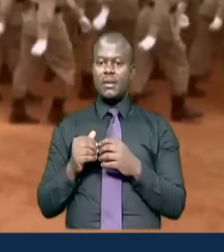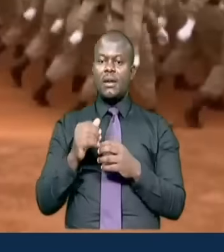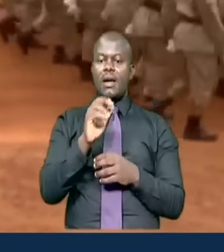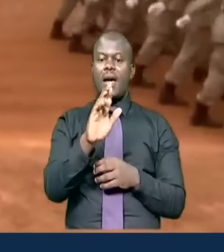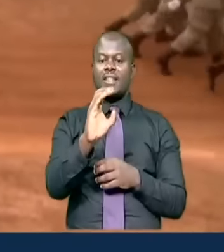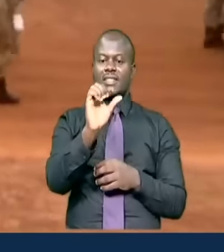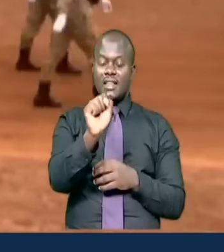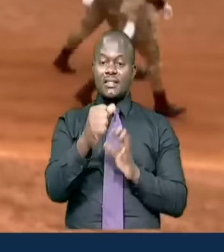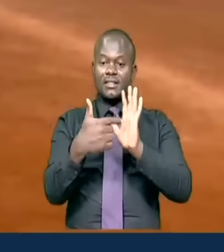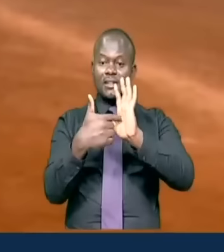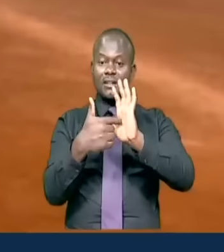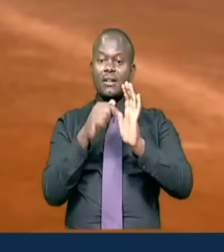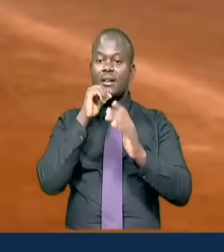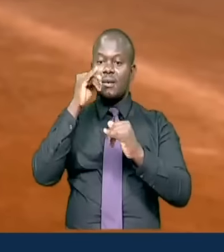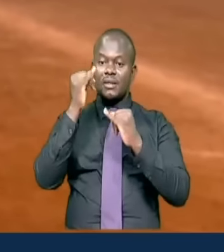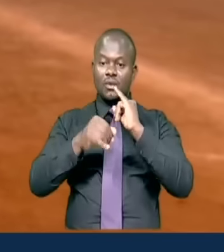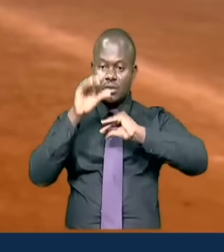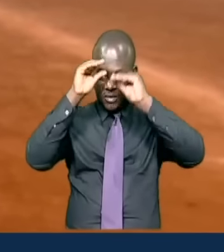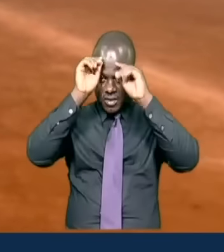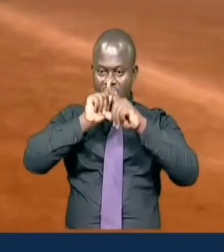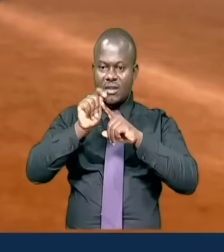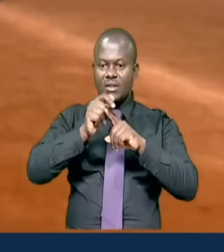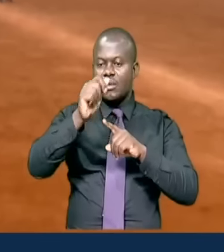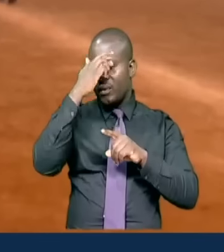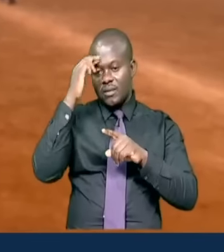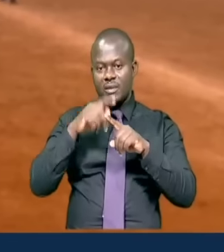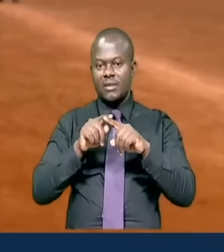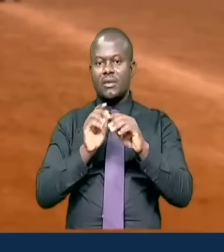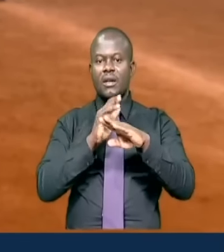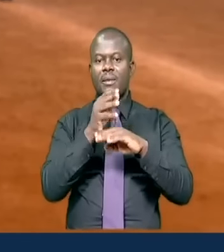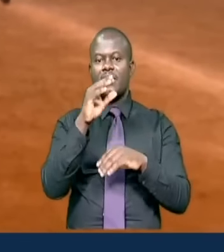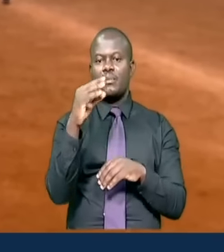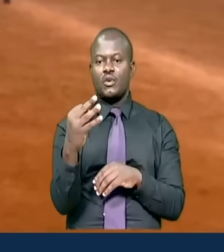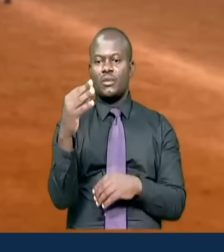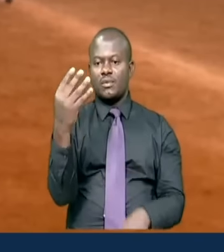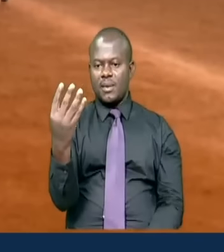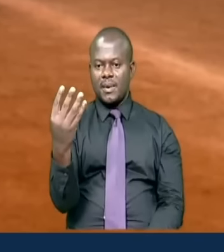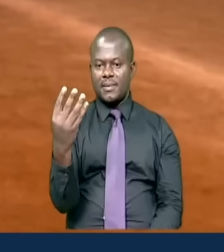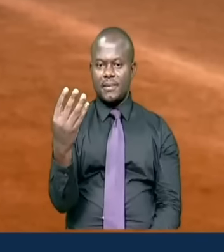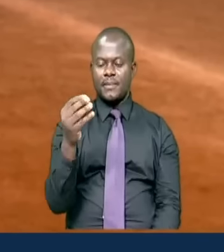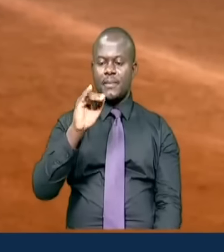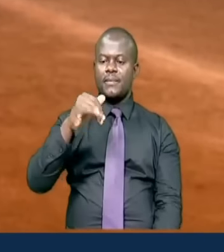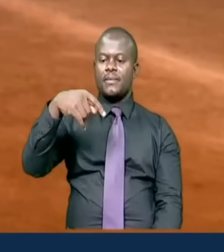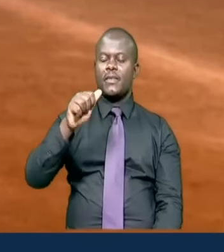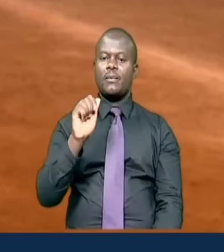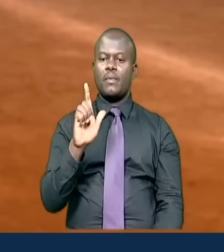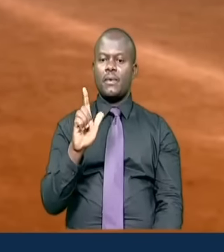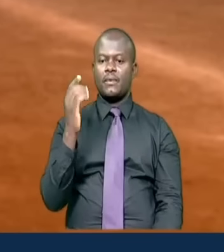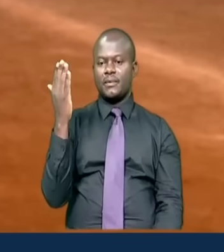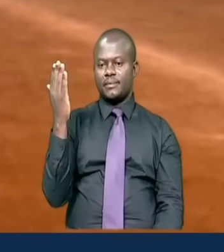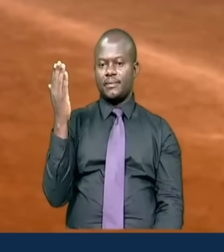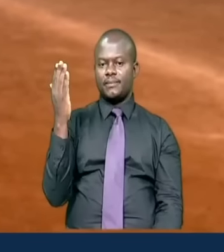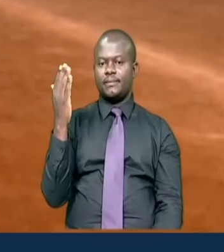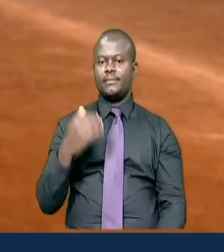ko abatarasoje amasomo yabo kubera impamvu zitandukanye ari 34 Jean Paul turatsinze Televiziyo